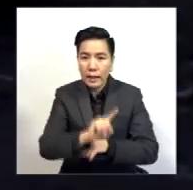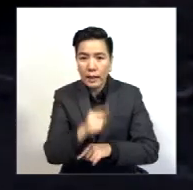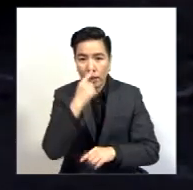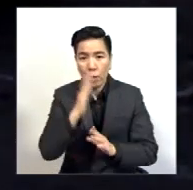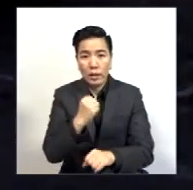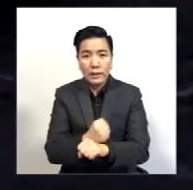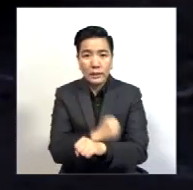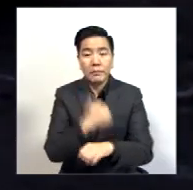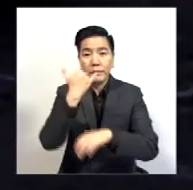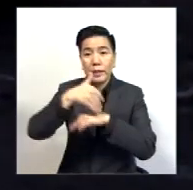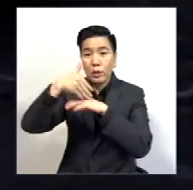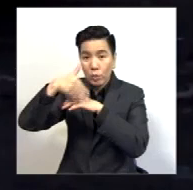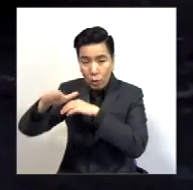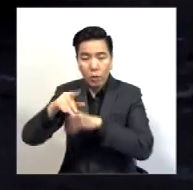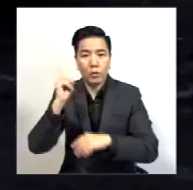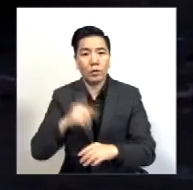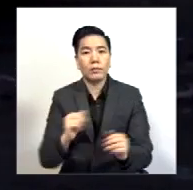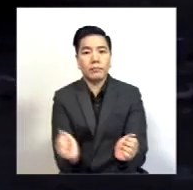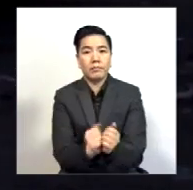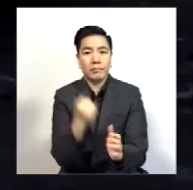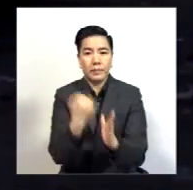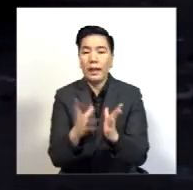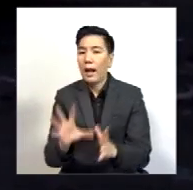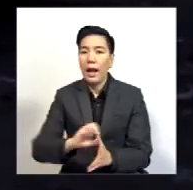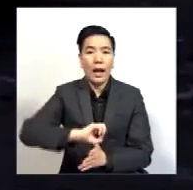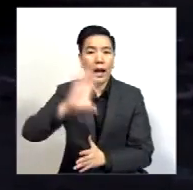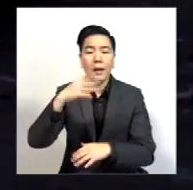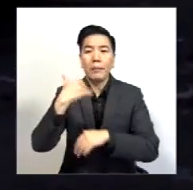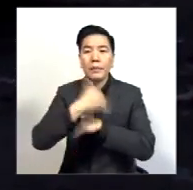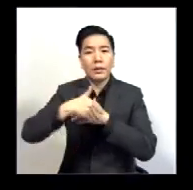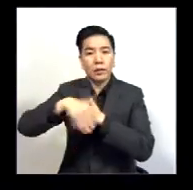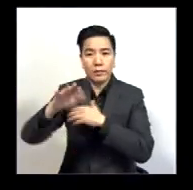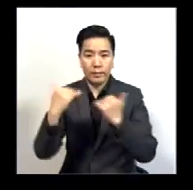บว่าเป็นแรงงานต่างด้าวจะดำเนินคดีอีกแล้วก็ส่งกลับประเทศต่อไปอีกด้วยค่ะ